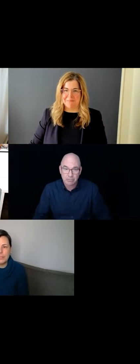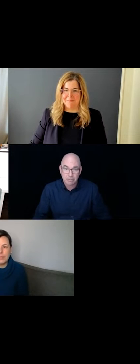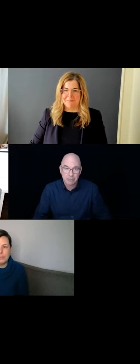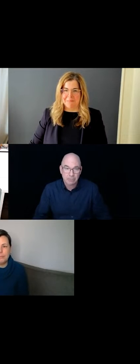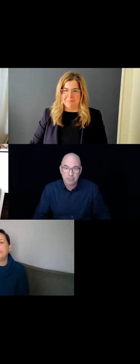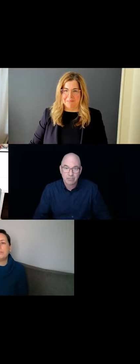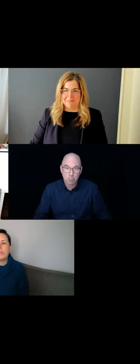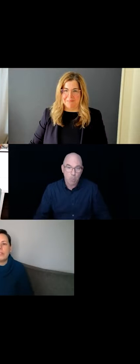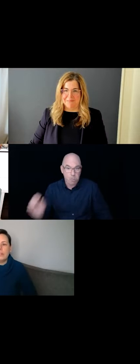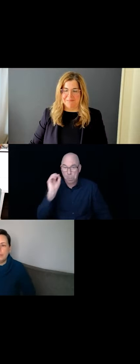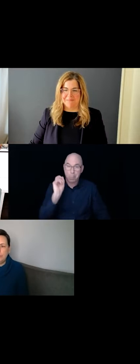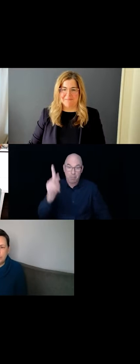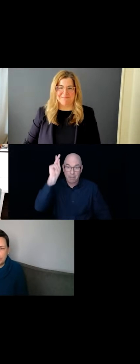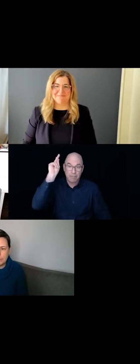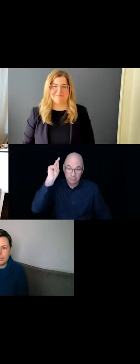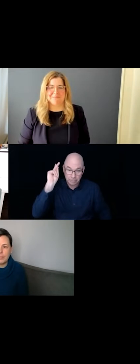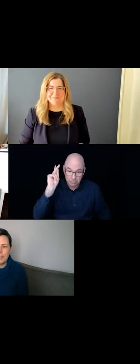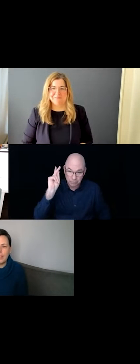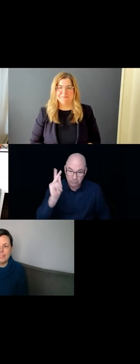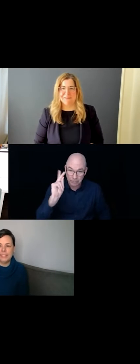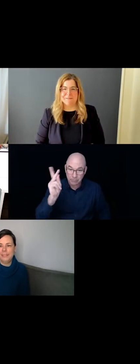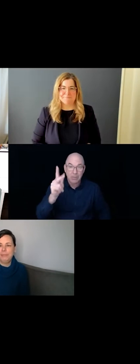And going back Et to Kaylin, à toi maintenant,